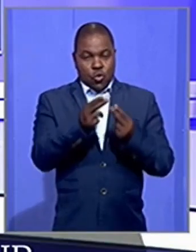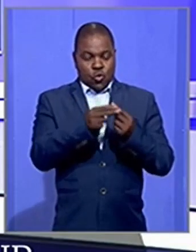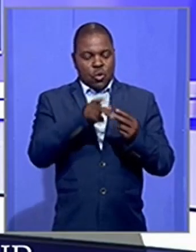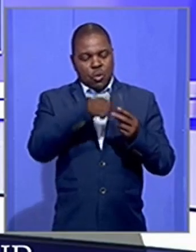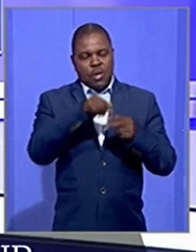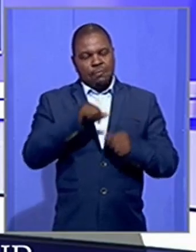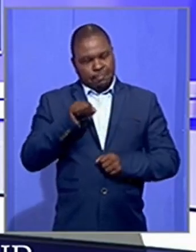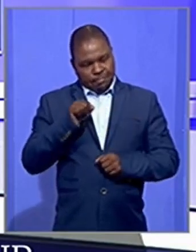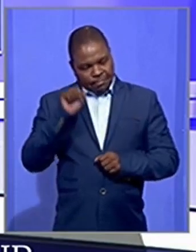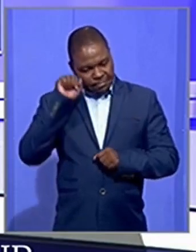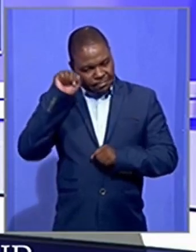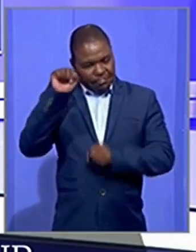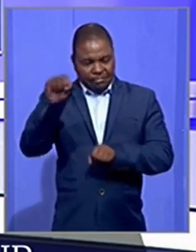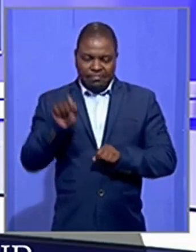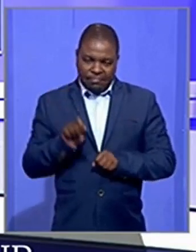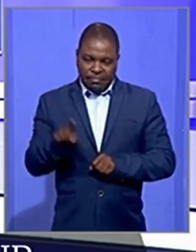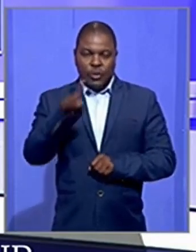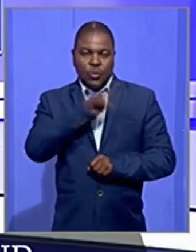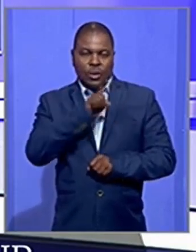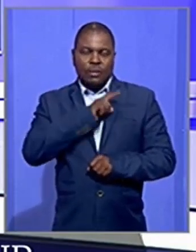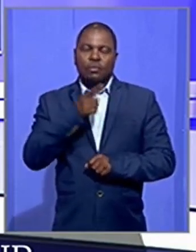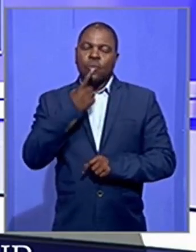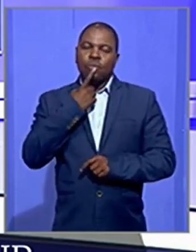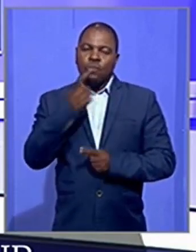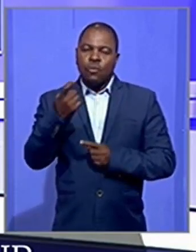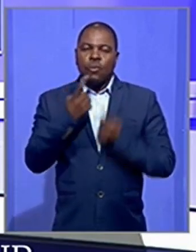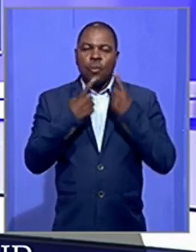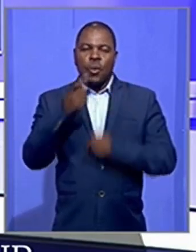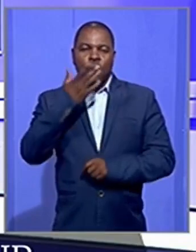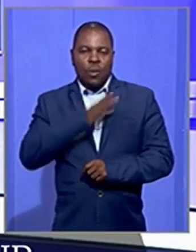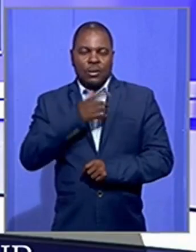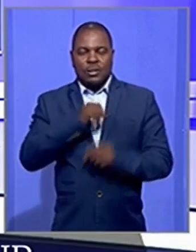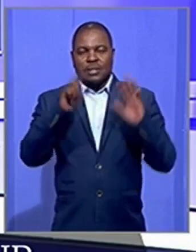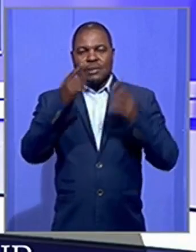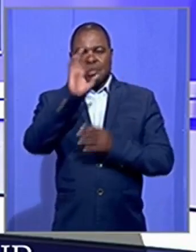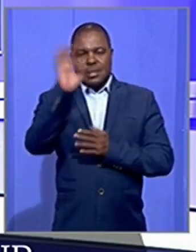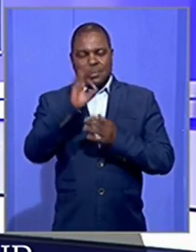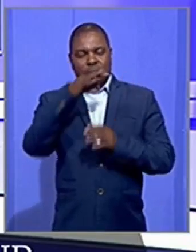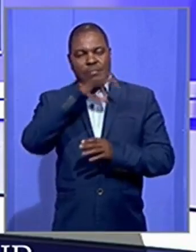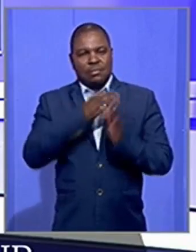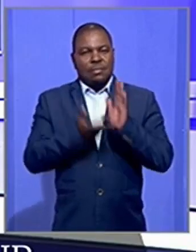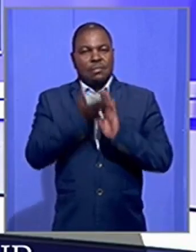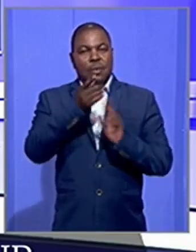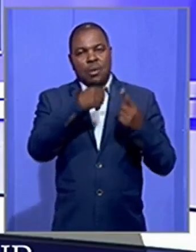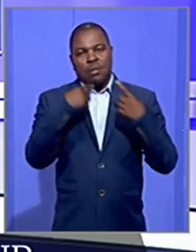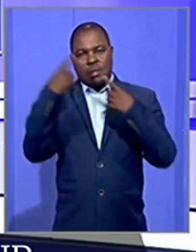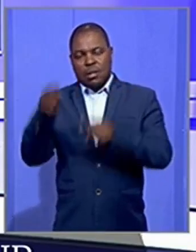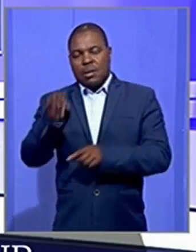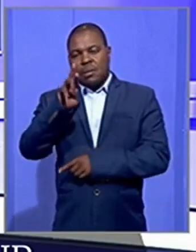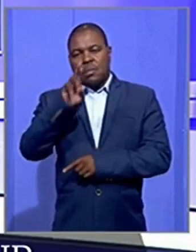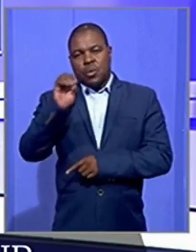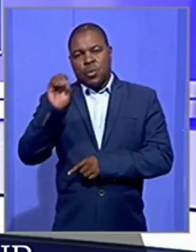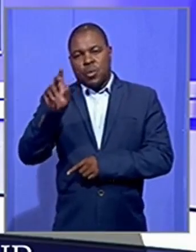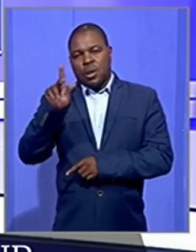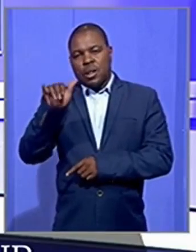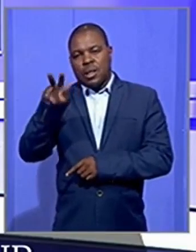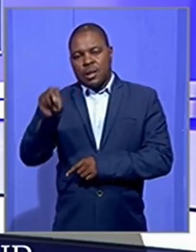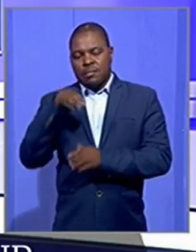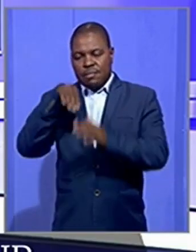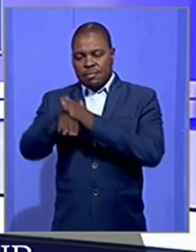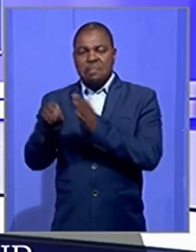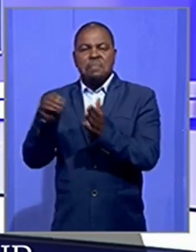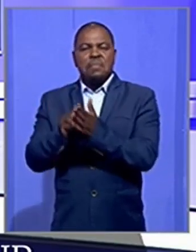topo ya bona ya koketso ya dituelo ya diperesente di le 7. Badiri ba tlhotse ba gwantetse kwa station sa sepodisi sa Brooklyn go bula kgetsi kgatlhanong